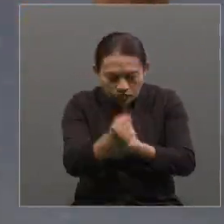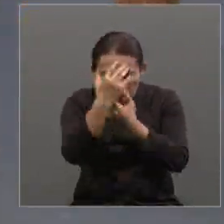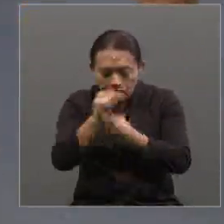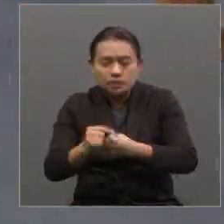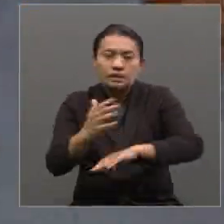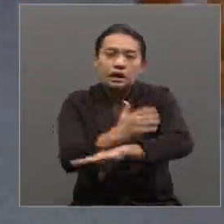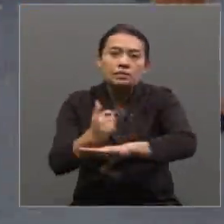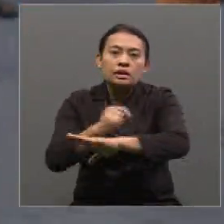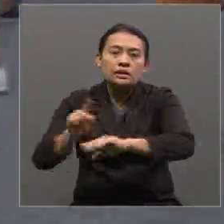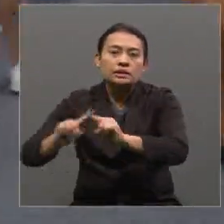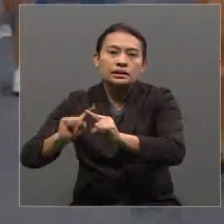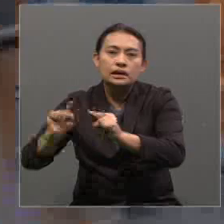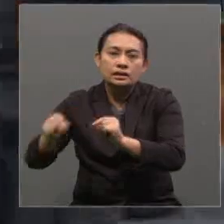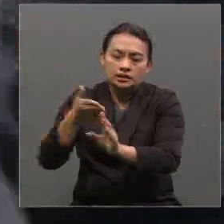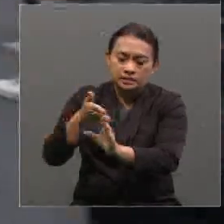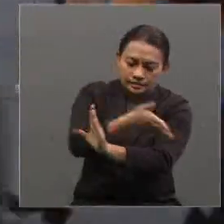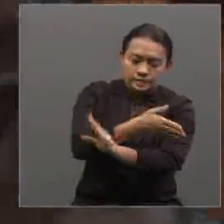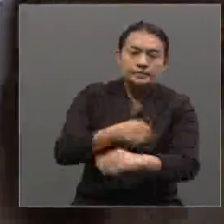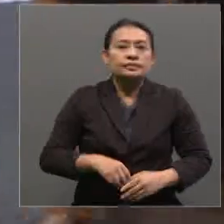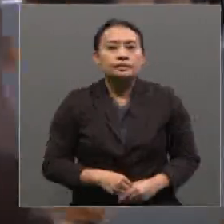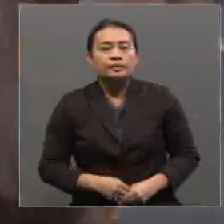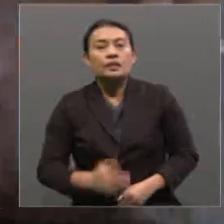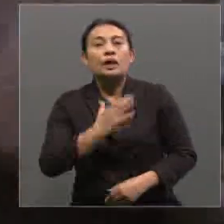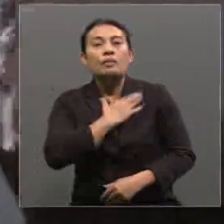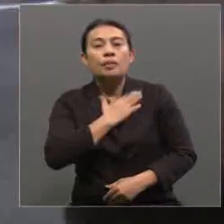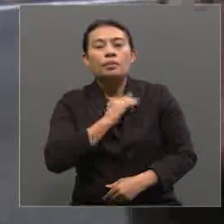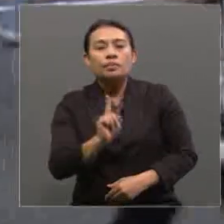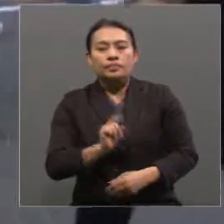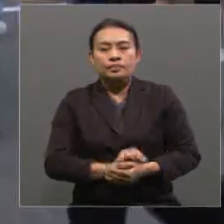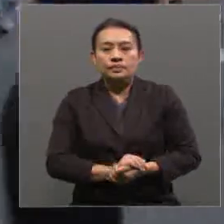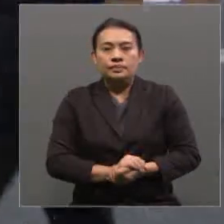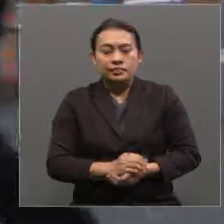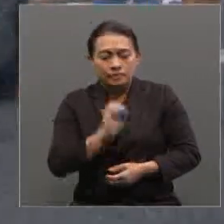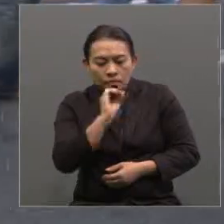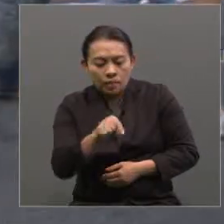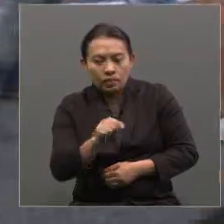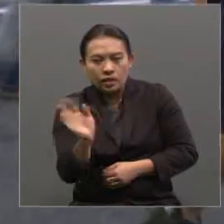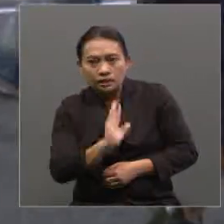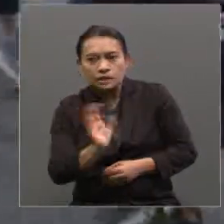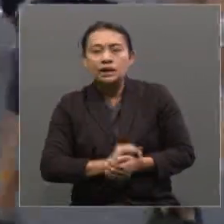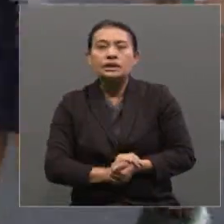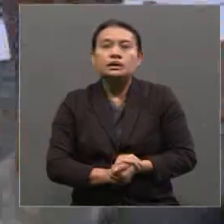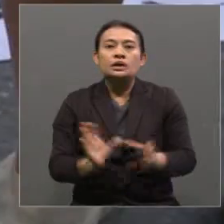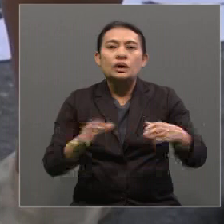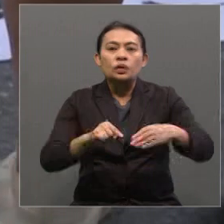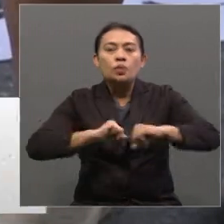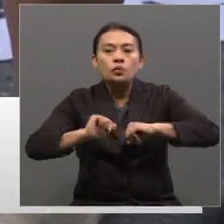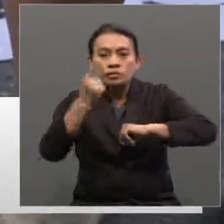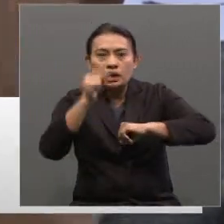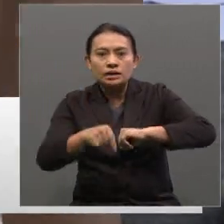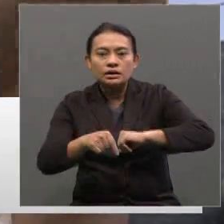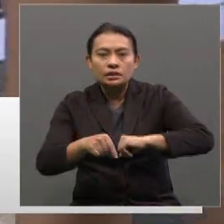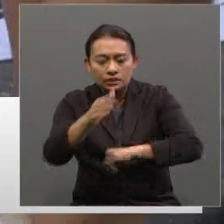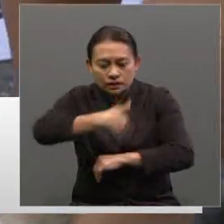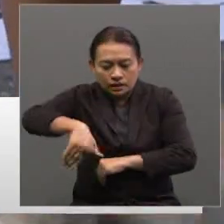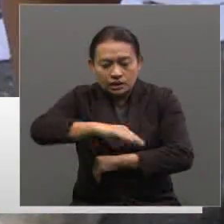การเมืองกว่าคนก่อนหน้านั้นซึ่งอันนี้ผมก็ต้องบอกว่ามันไม่ใช่ คร ับจริงๆคนรุ่นใหม่นะครับทุกช่วงเวลาเนี่ยเขา